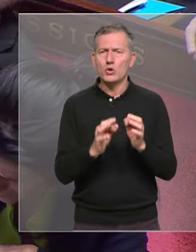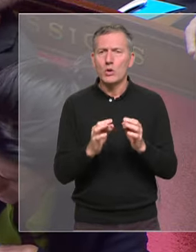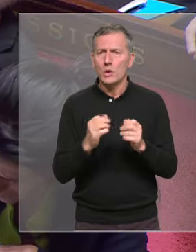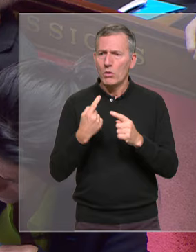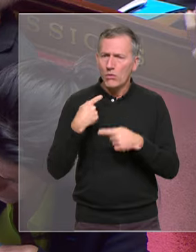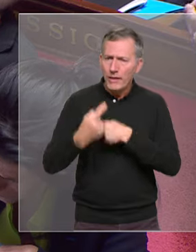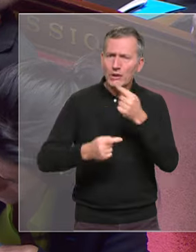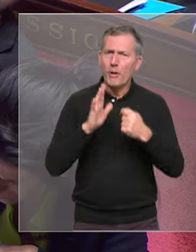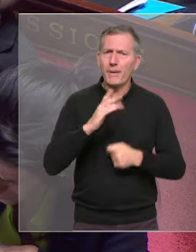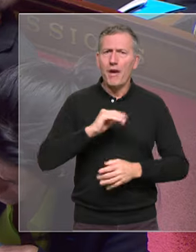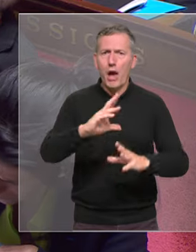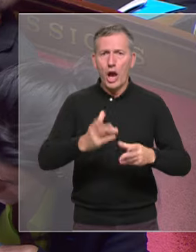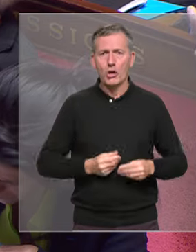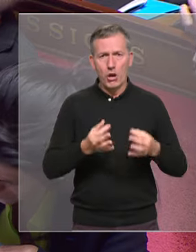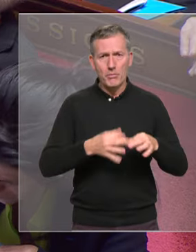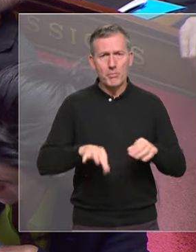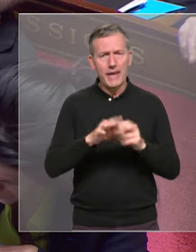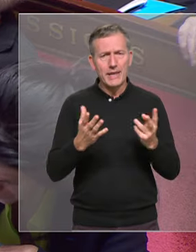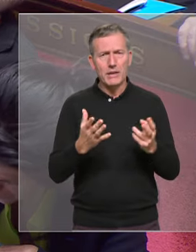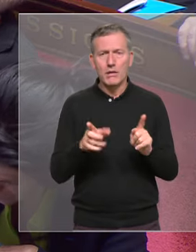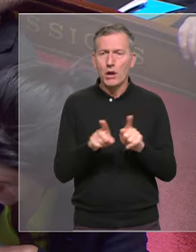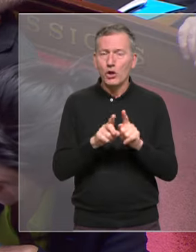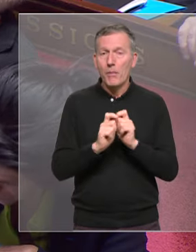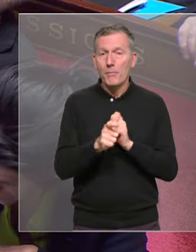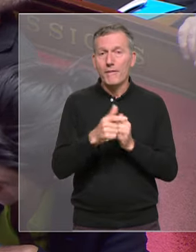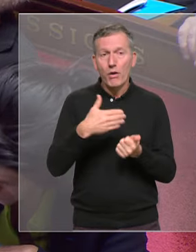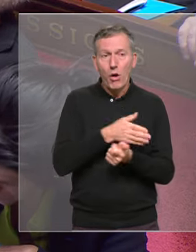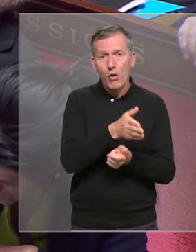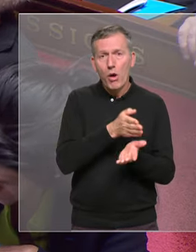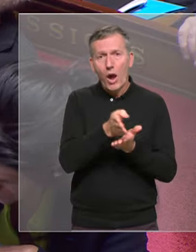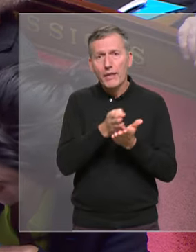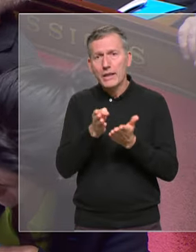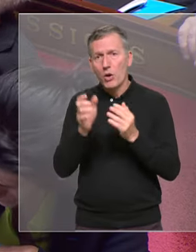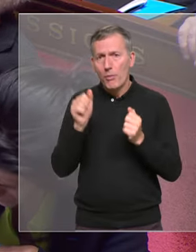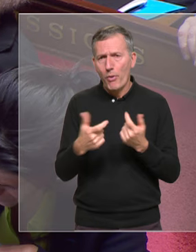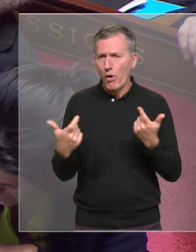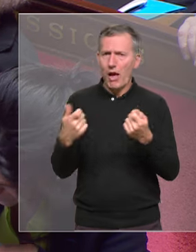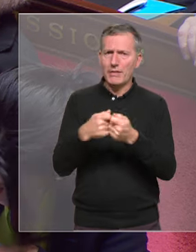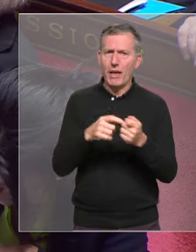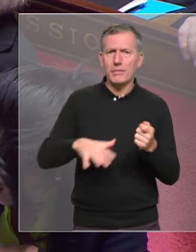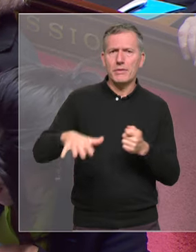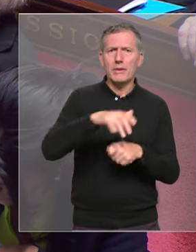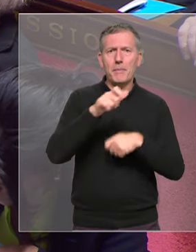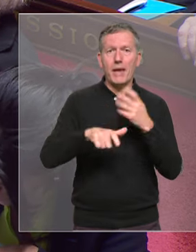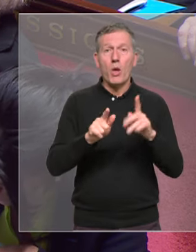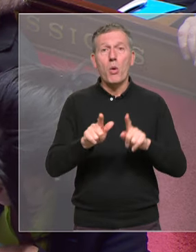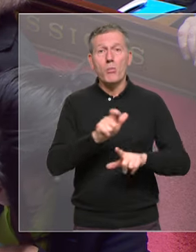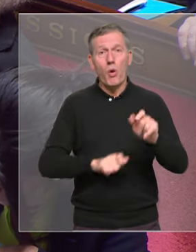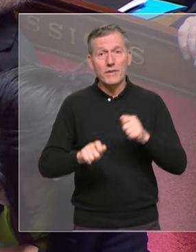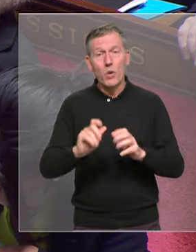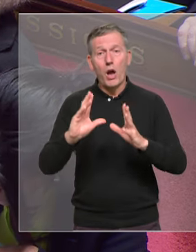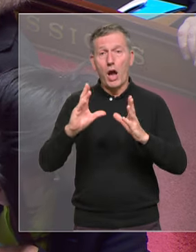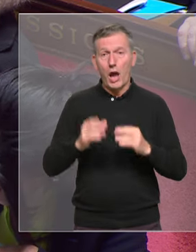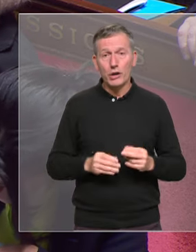tradition d'accueil, afin de procéder à une réorientation et à une orientation adaptée. Elles sont provisoirement accueillies